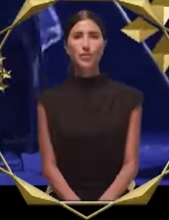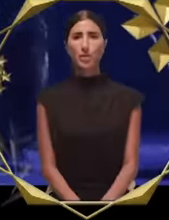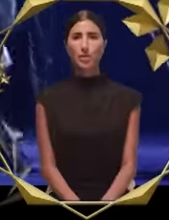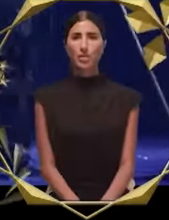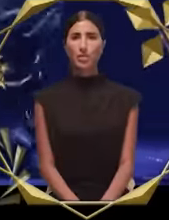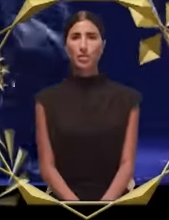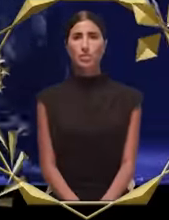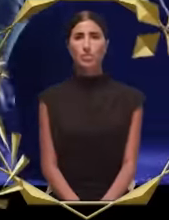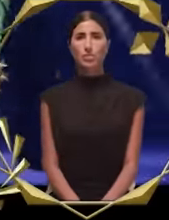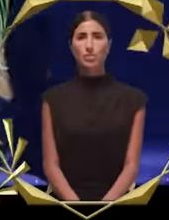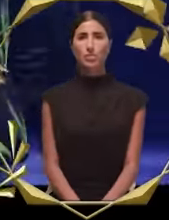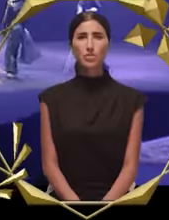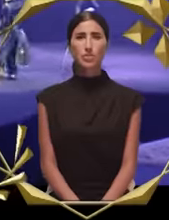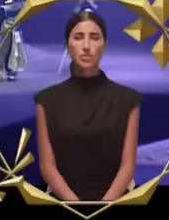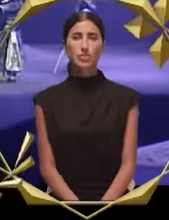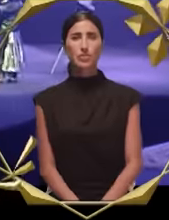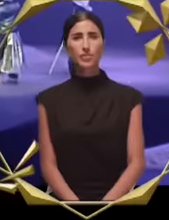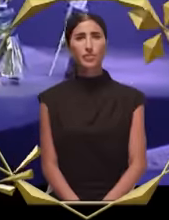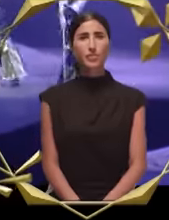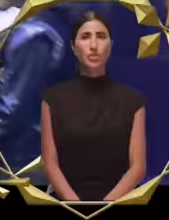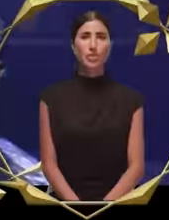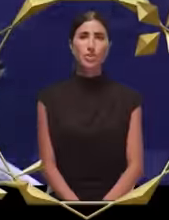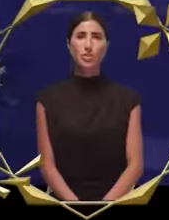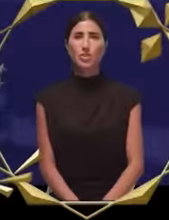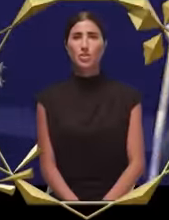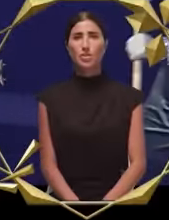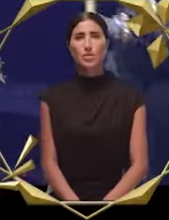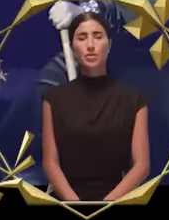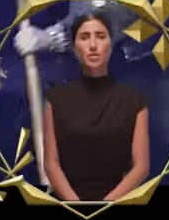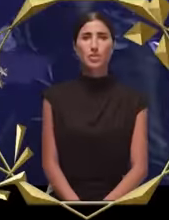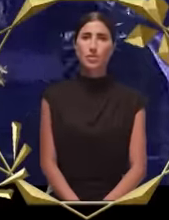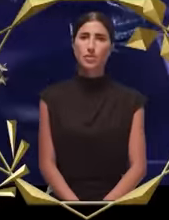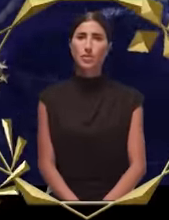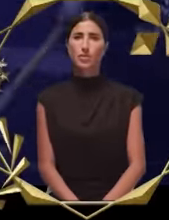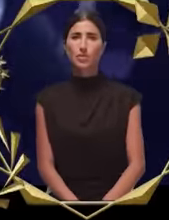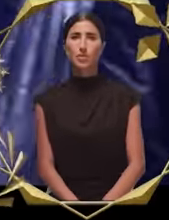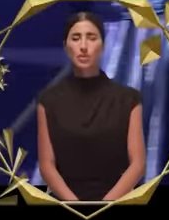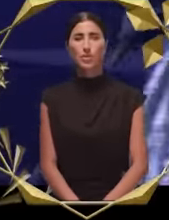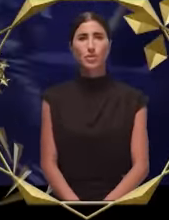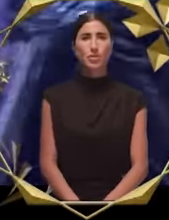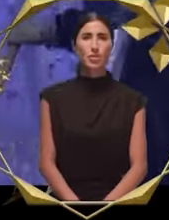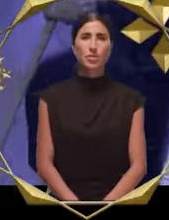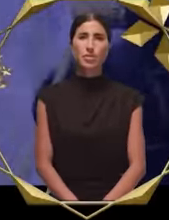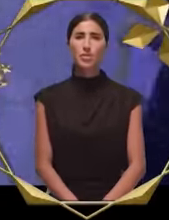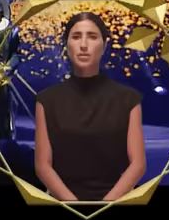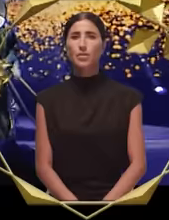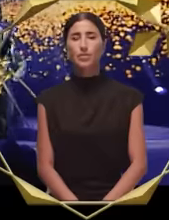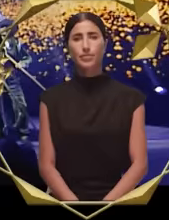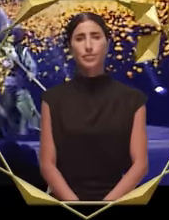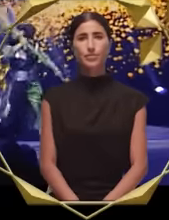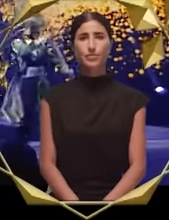يا مقش قش صدي ردي تقي نعش